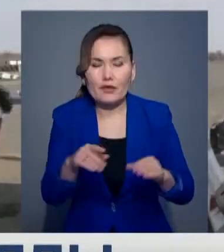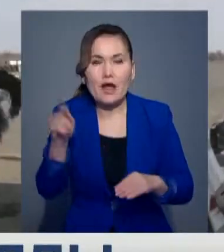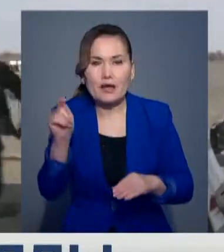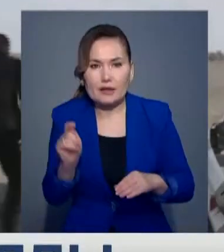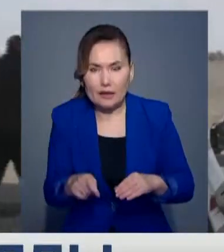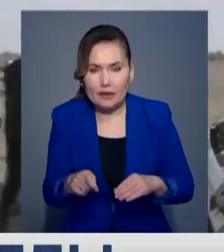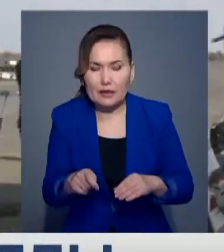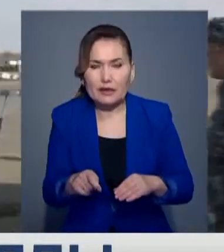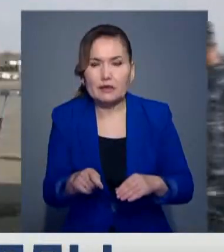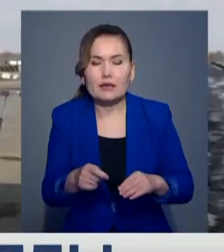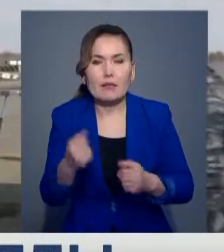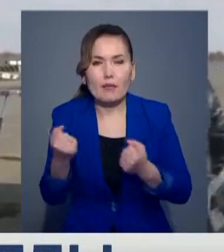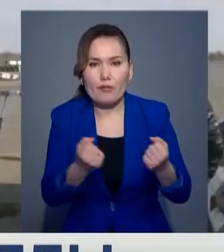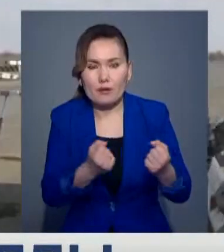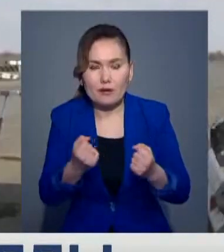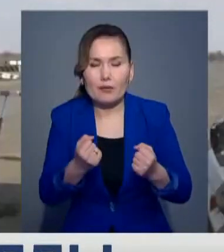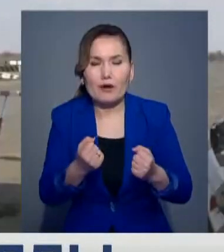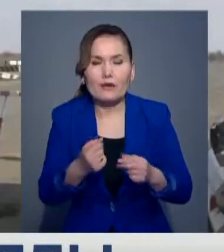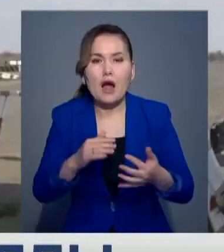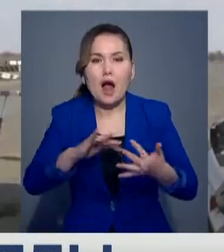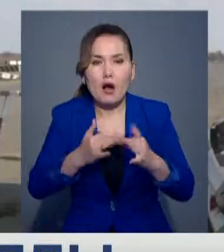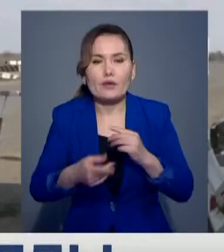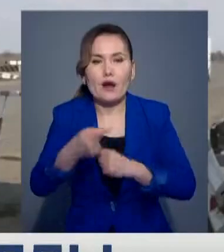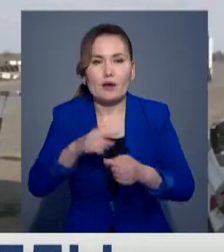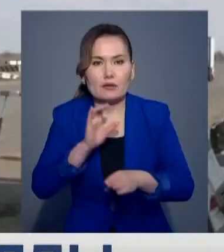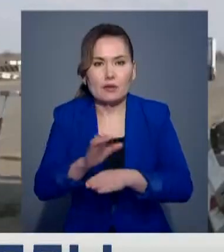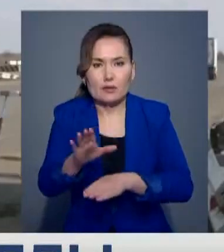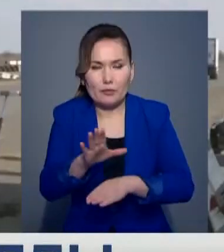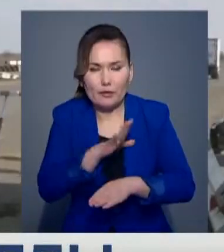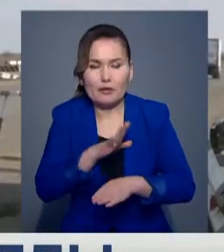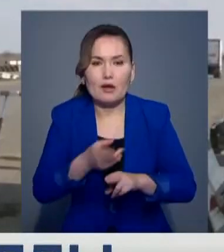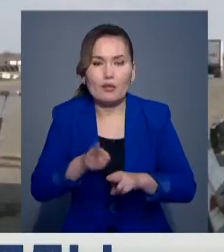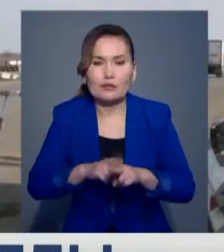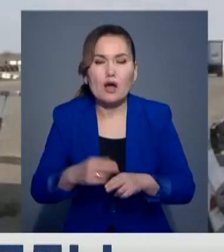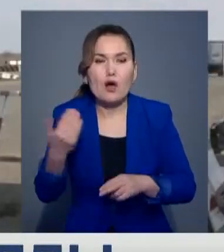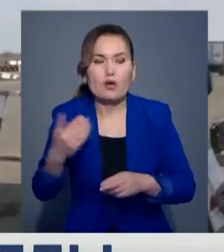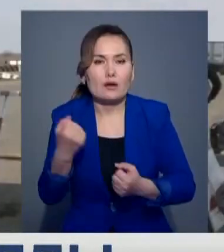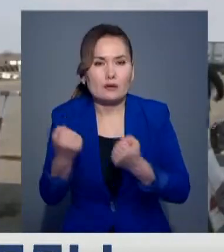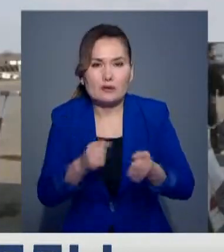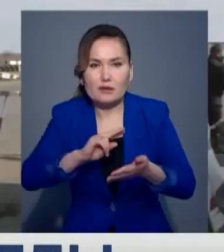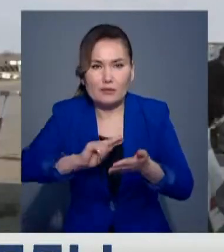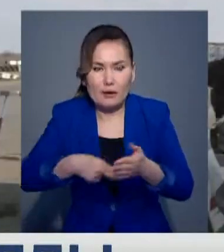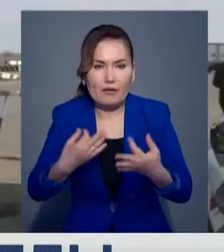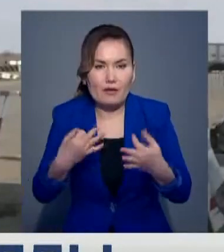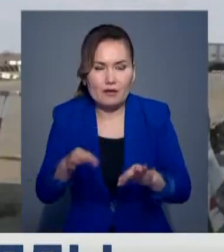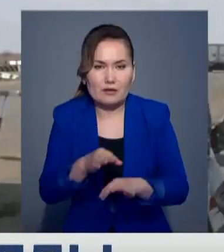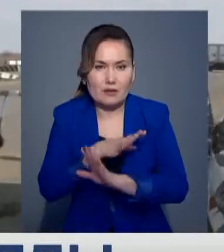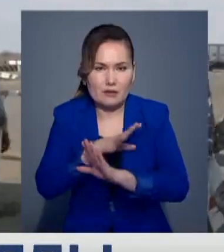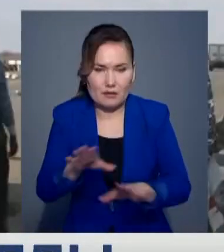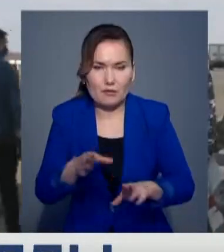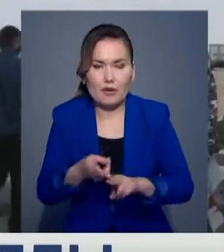мекендеріне қайтарылды. Өйткені олардың айтқан себептері бізге жеткіліксіз. Қолдарында